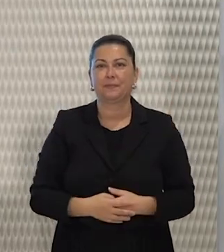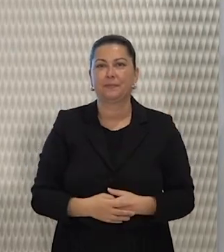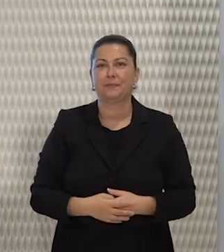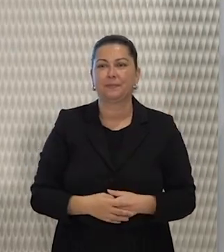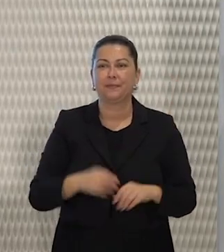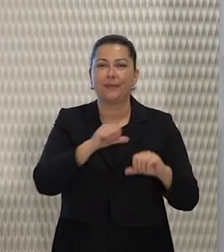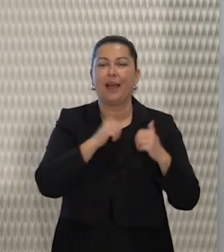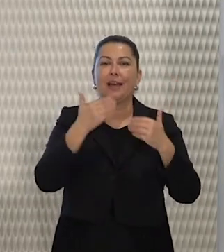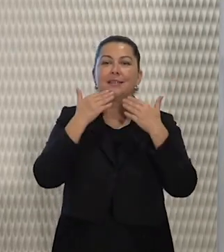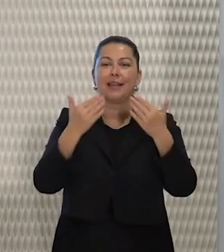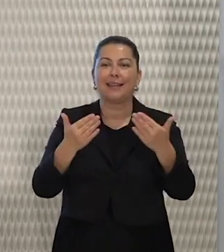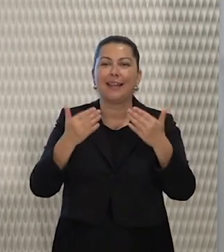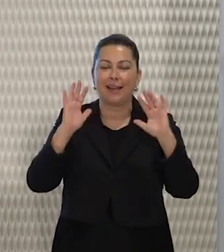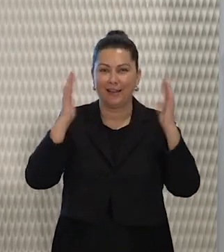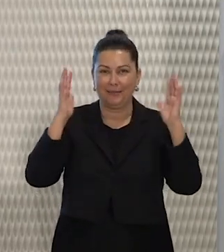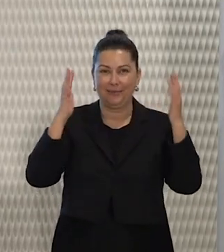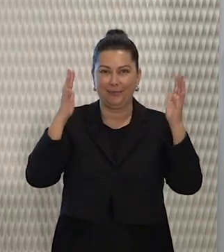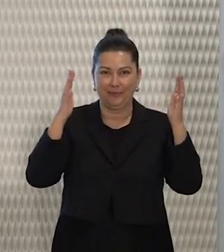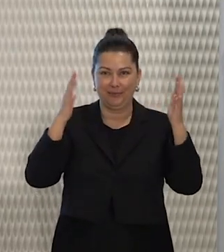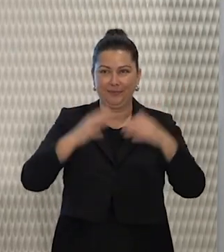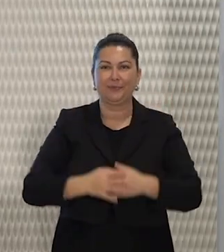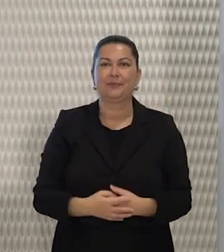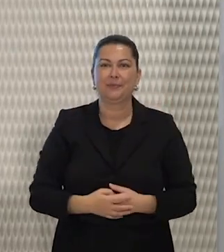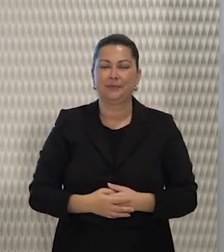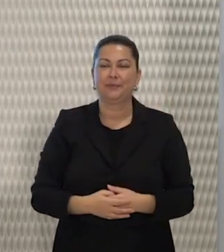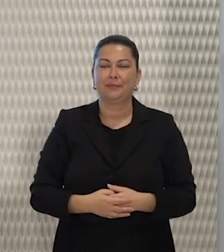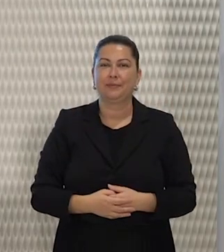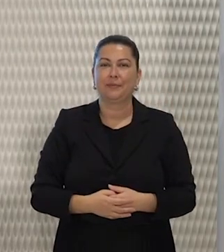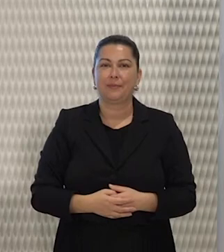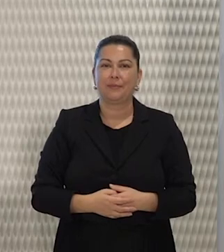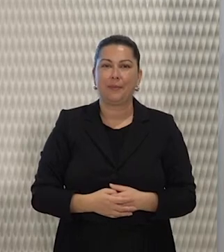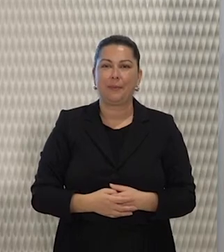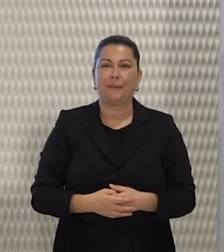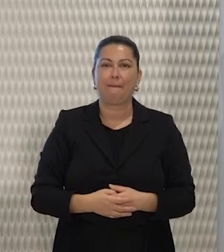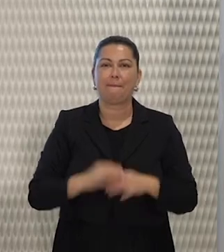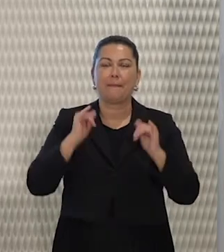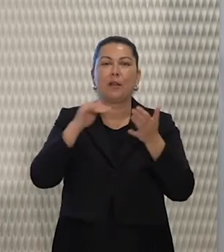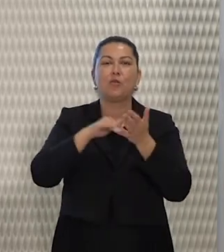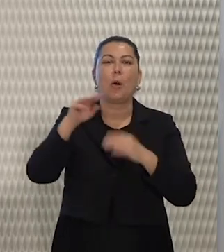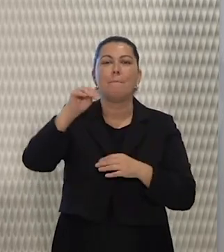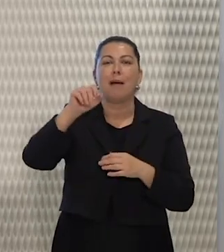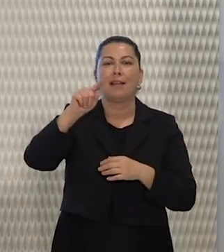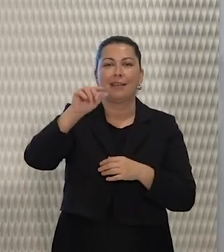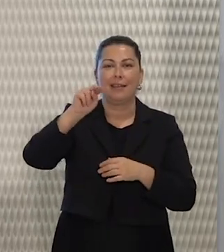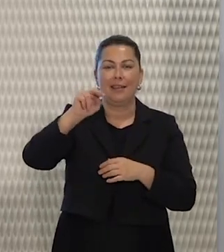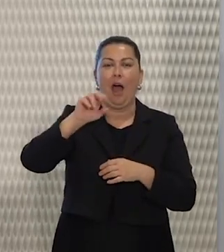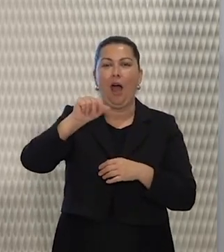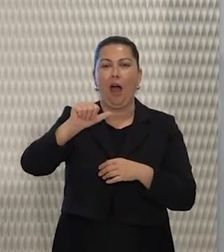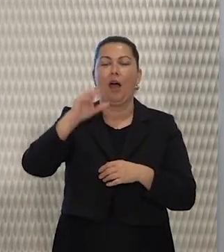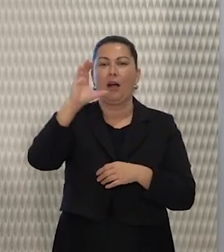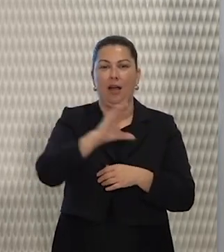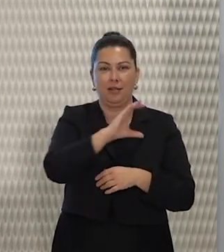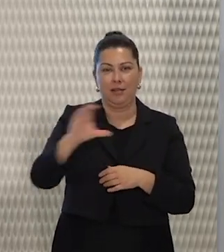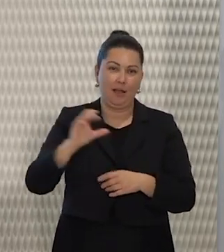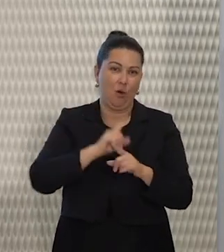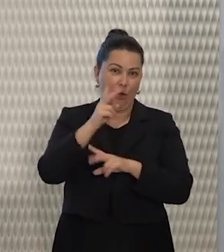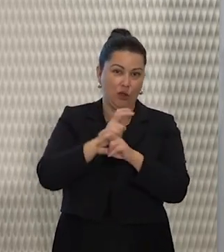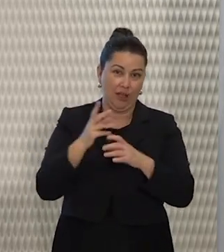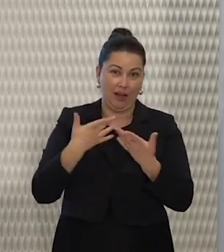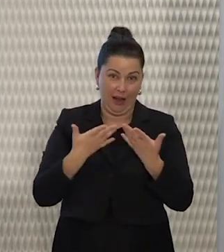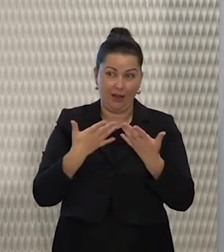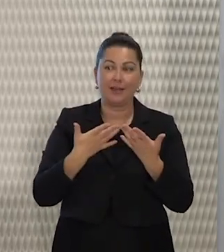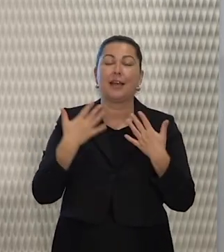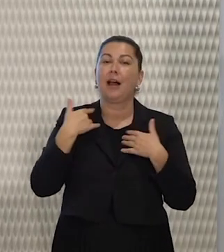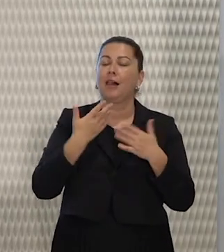Herzlichen Dank, Klaus. Herzlichen Dank, Stefanie Hummer. Ich gebe hier kurz an Martina Sturmberger von der Caritas Oberösterreich das Mikrofon weiter. Jetzt haben wir